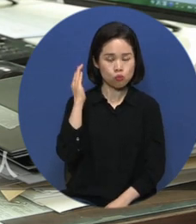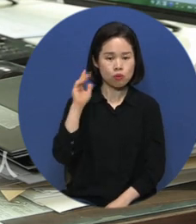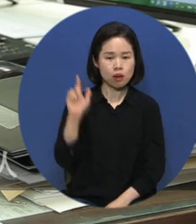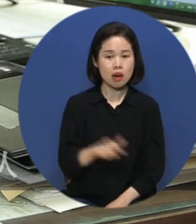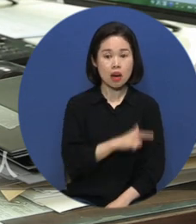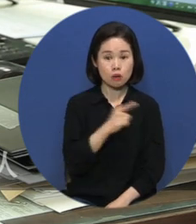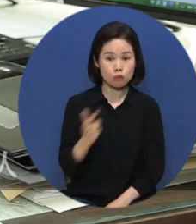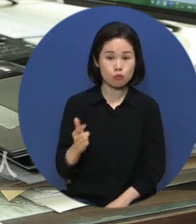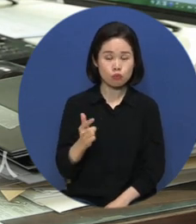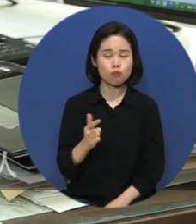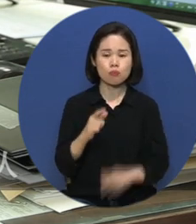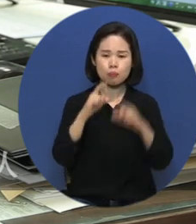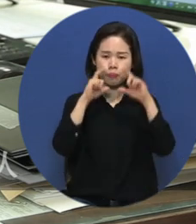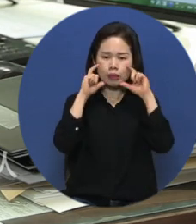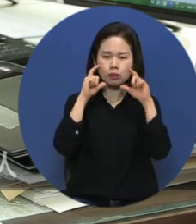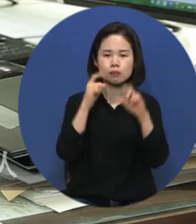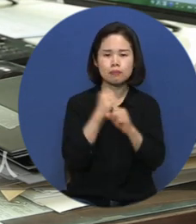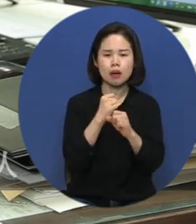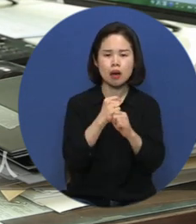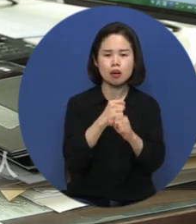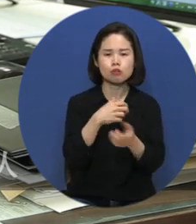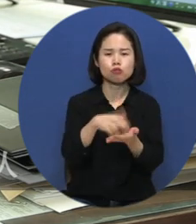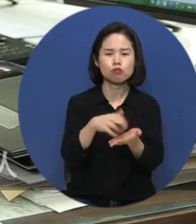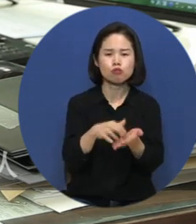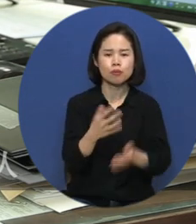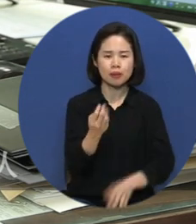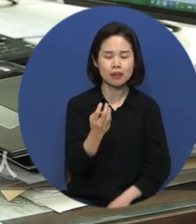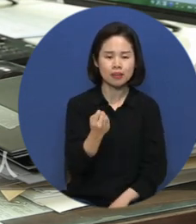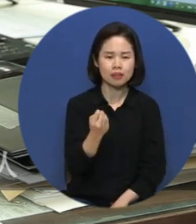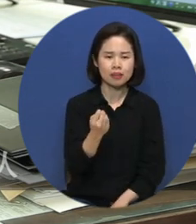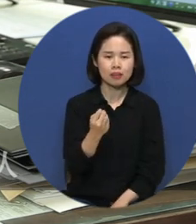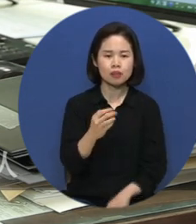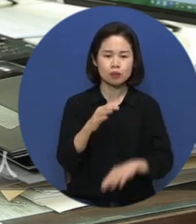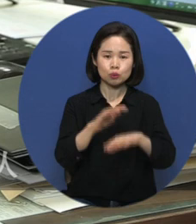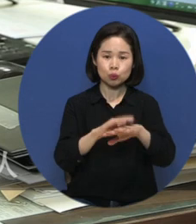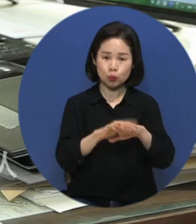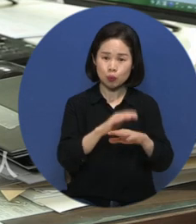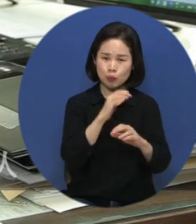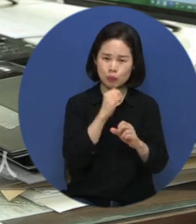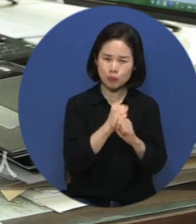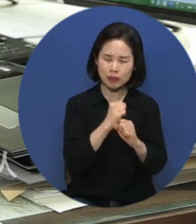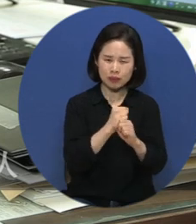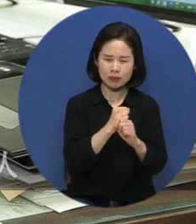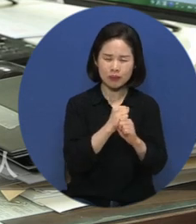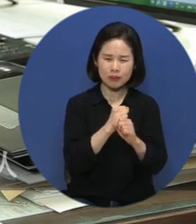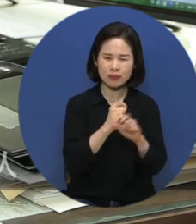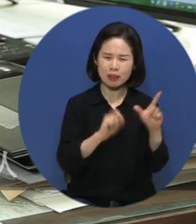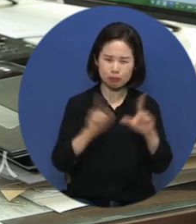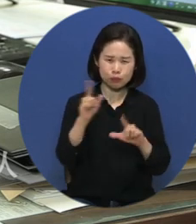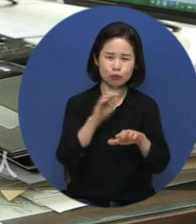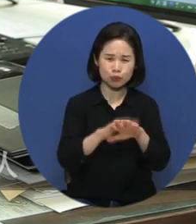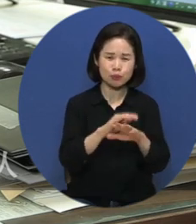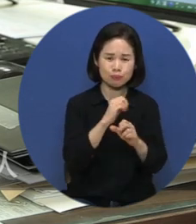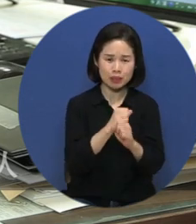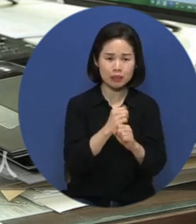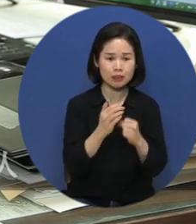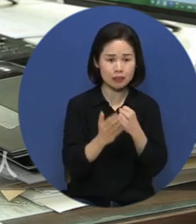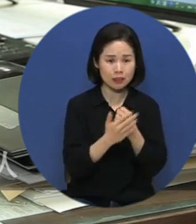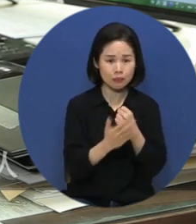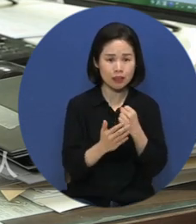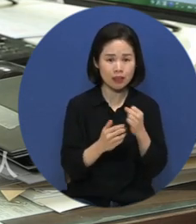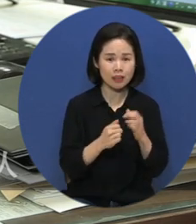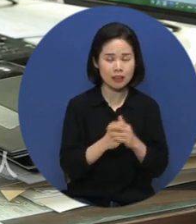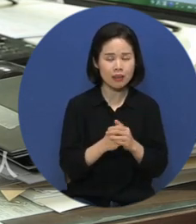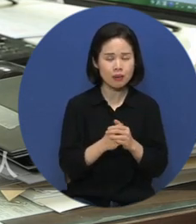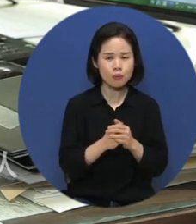있는 마스크의 총 개수는 어느 정도 만들어지고 있나요? 예, 저희가 수동으로 만드는 부분들이 많이 있다 보니까 이게 어떤